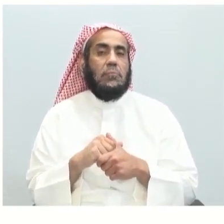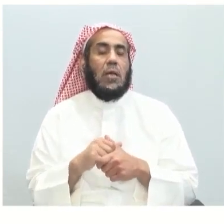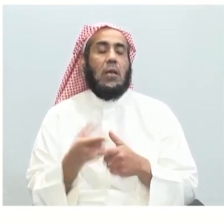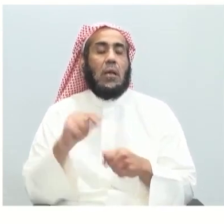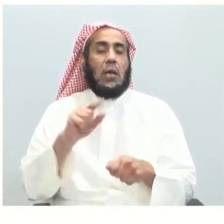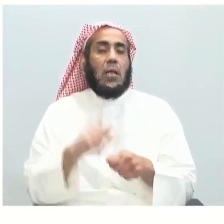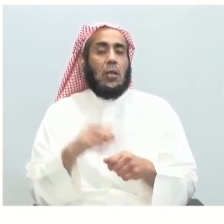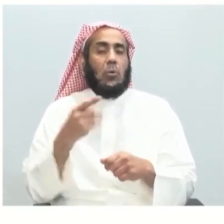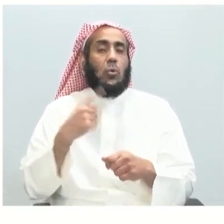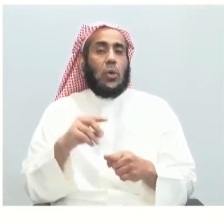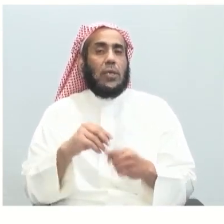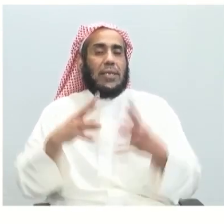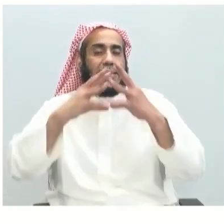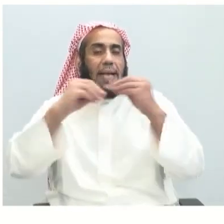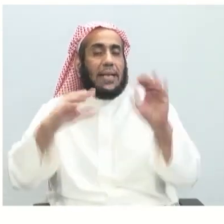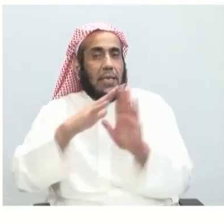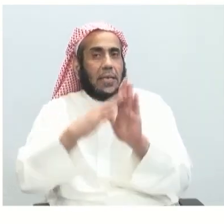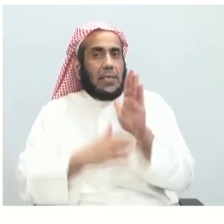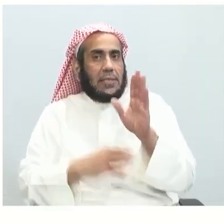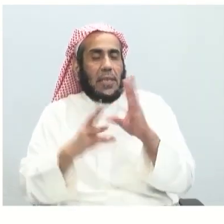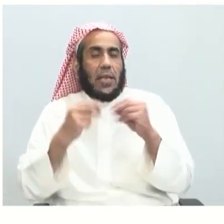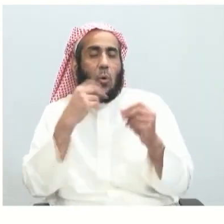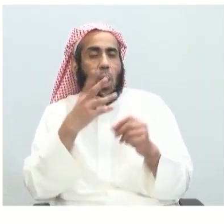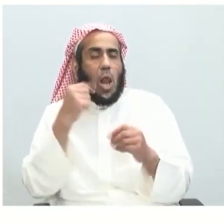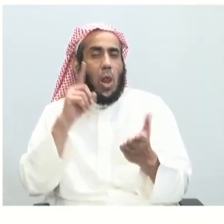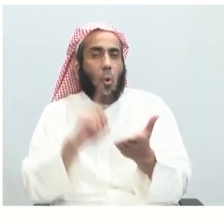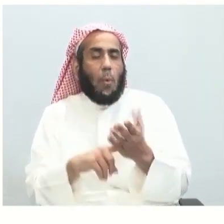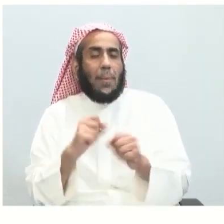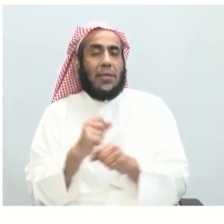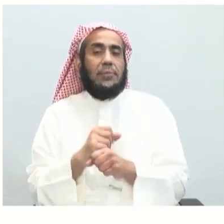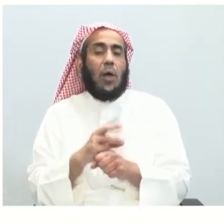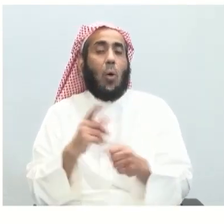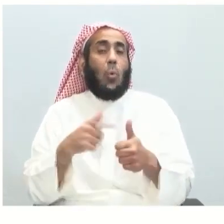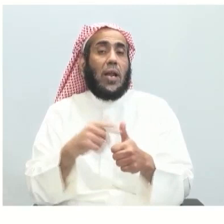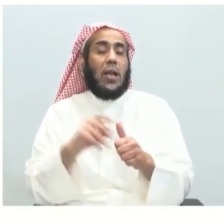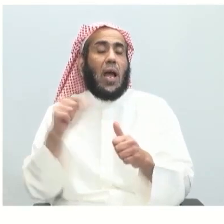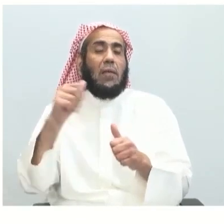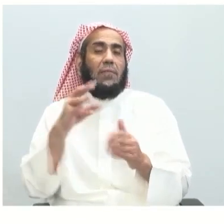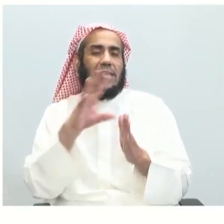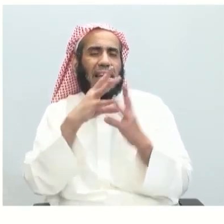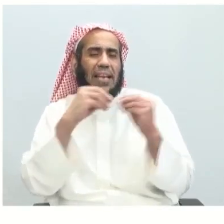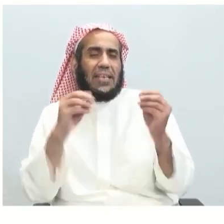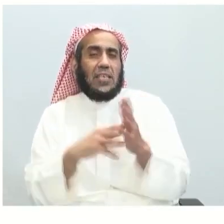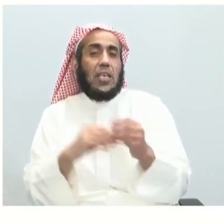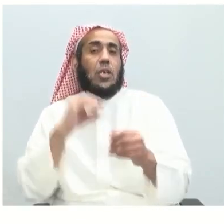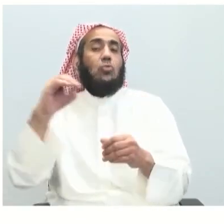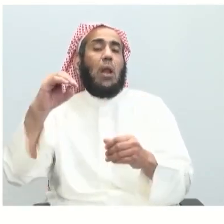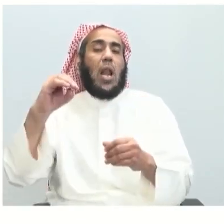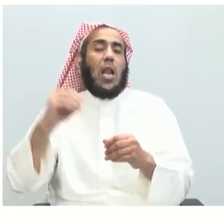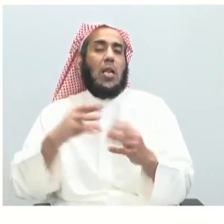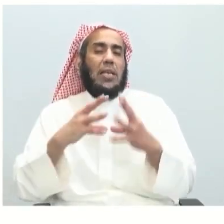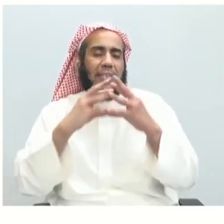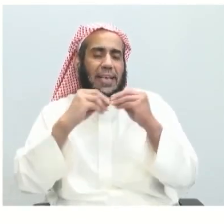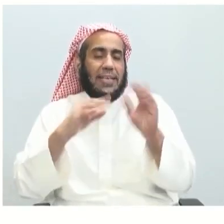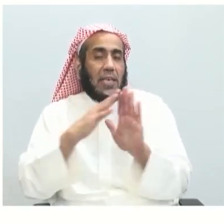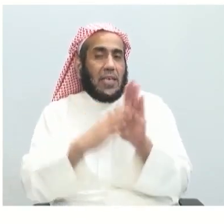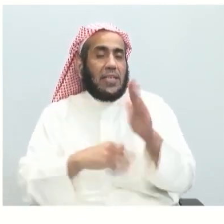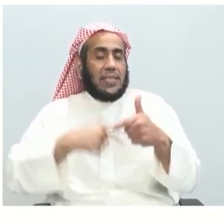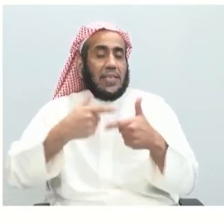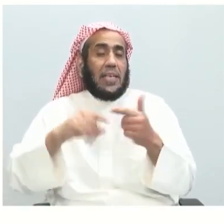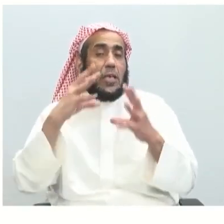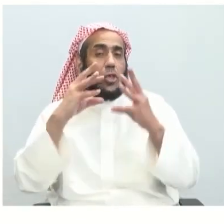ايضا عندما نريد تحليل نص تحليلا نحويا علينا ان نقوم بما ياتي اولا الف تحليل النص الى جمل تحليل النص الى